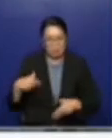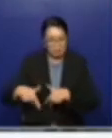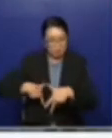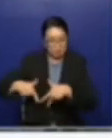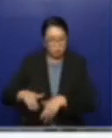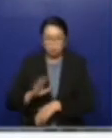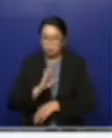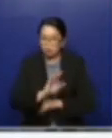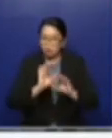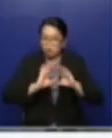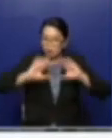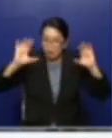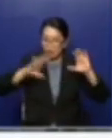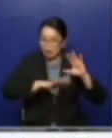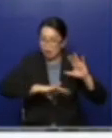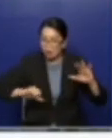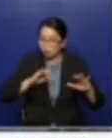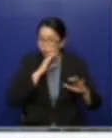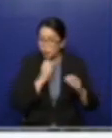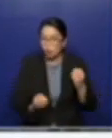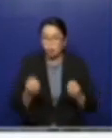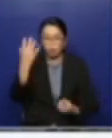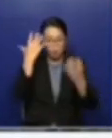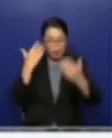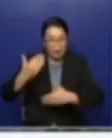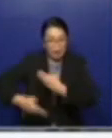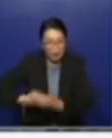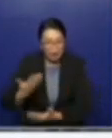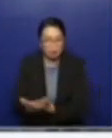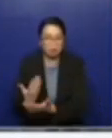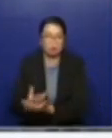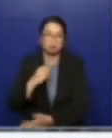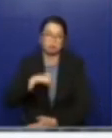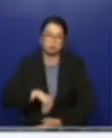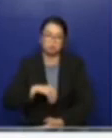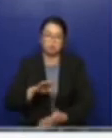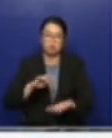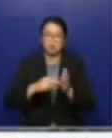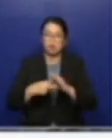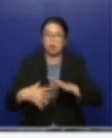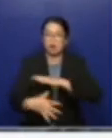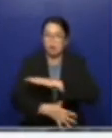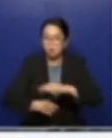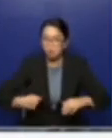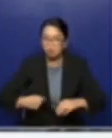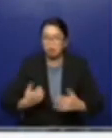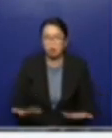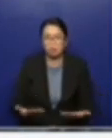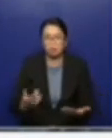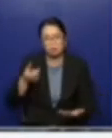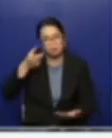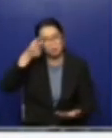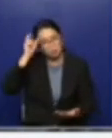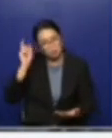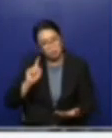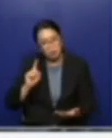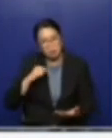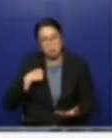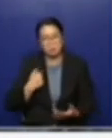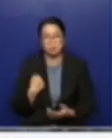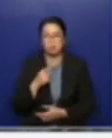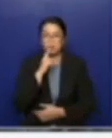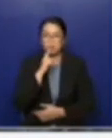ของรัฐถ้าเอาต้นไม้ไปขายก็ถือว่าลักทรัพย์ของรัฐสิ่งต่างๆเหล่านี้มีการแจ้งด